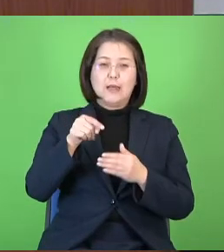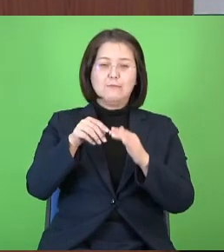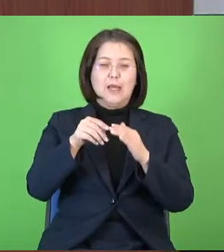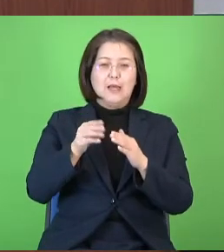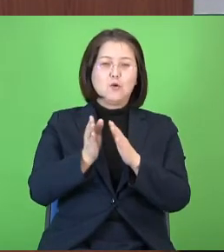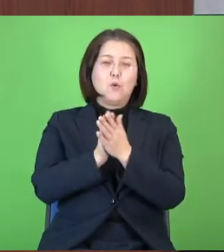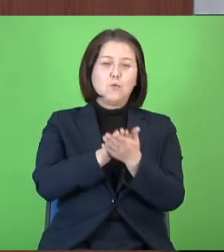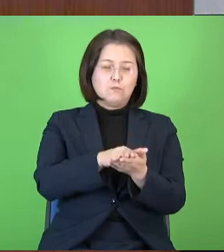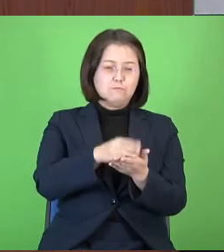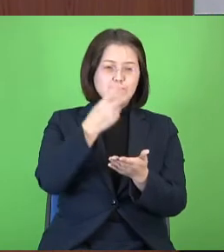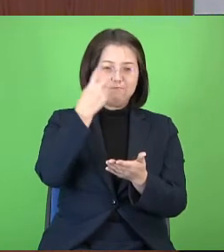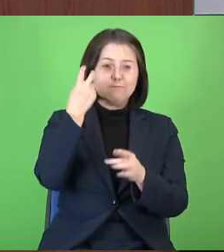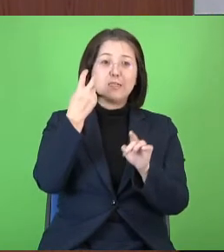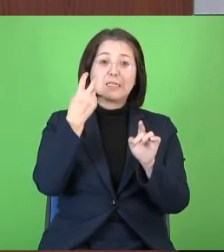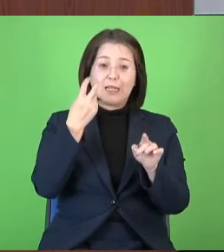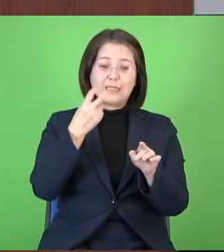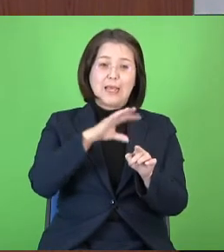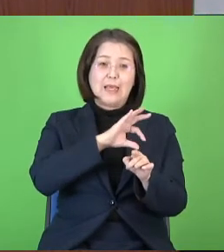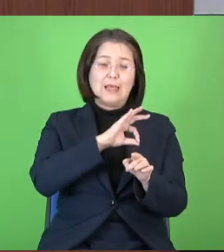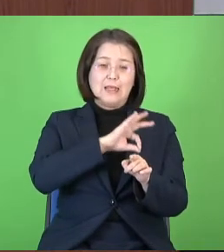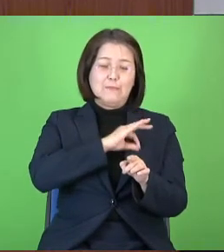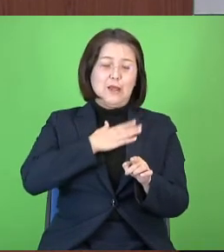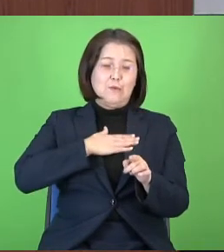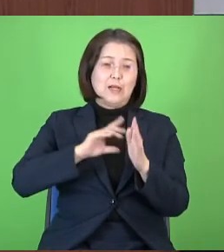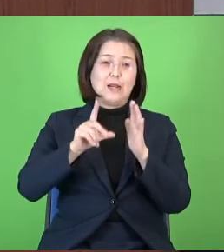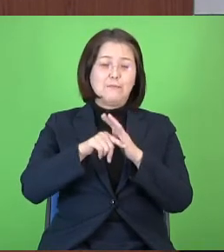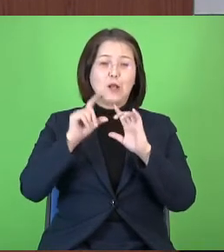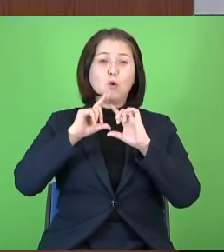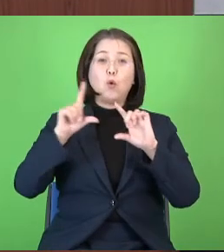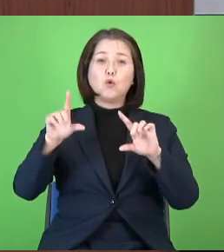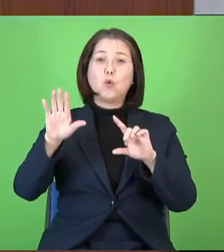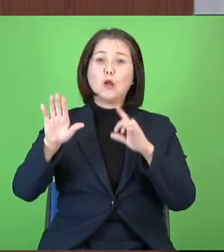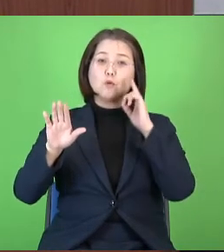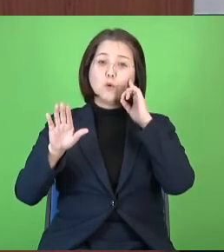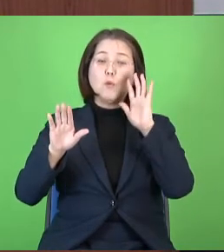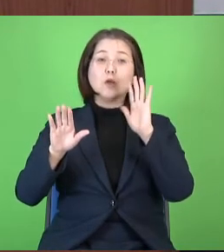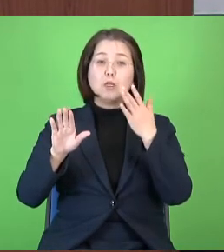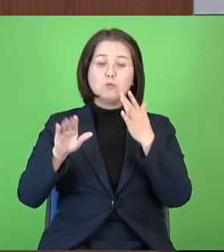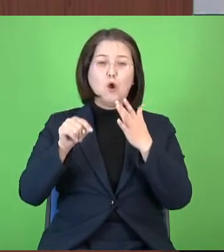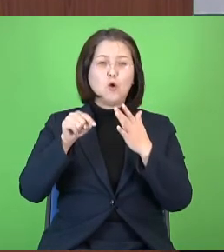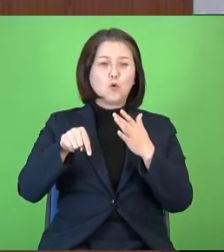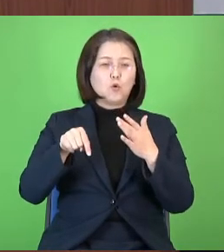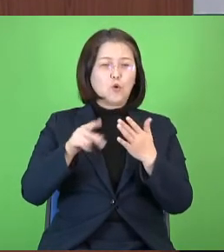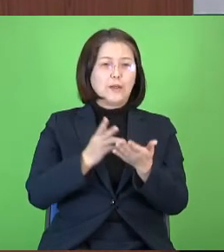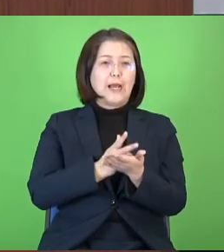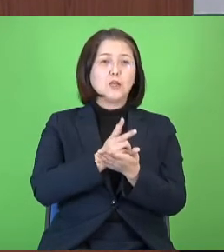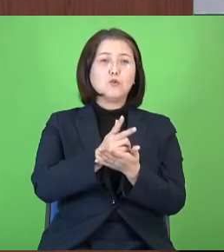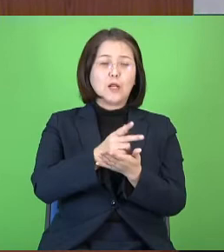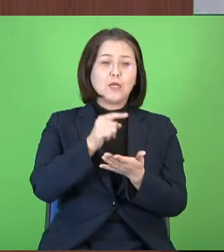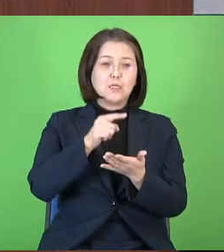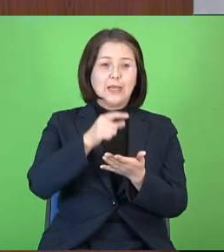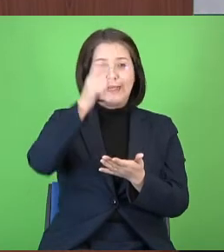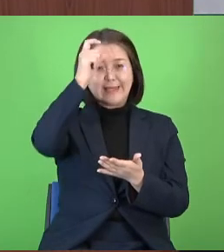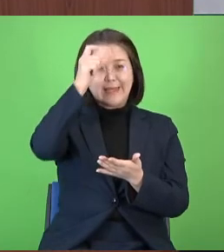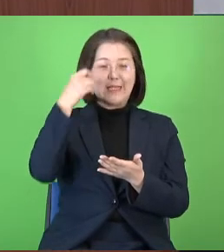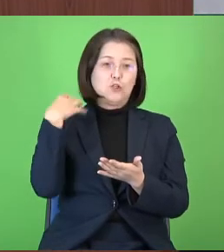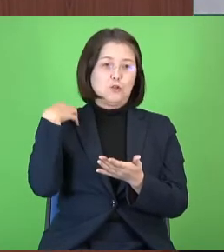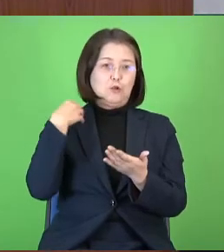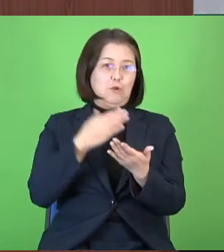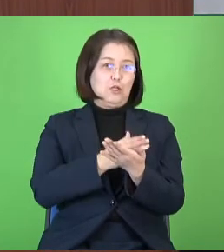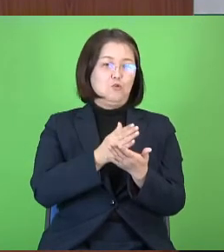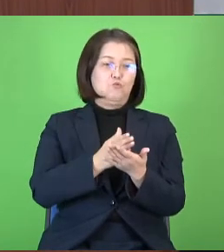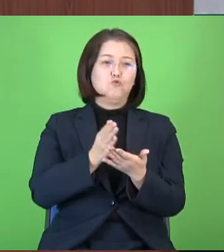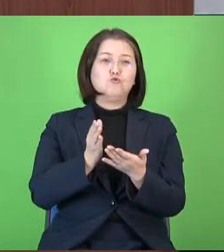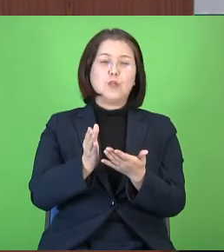見つかったと思ういうケース警察だといった1体が見つかってと